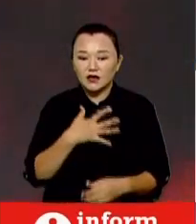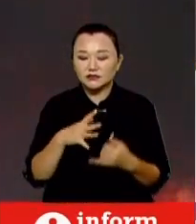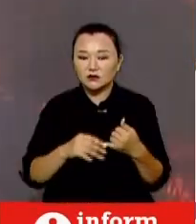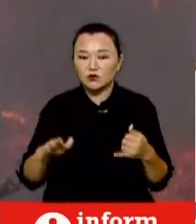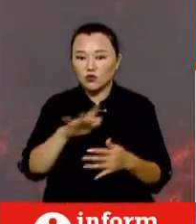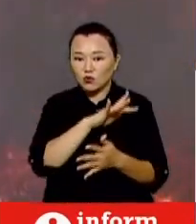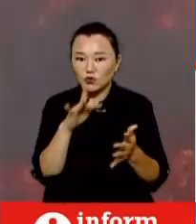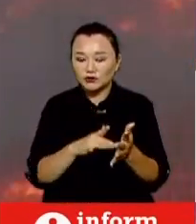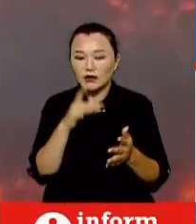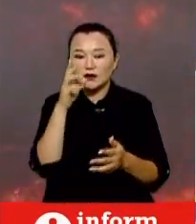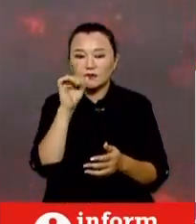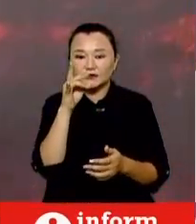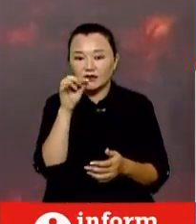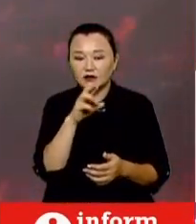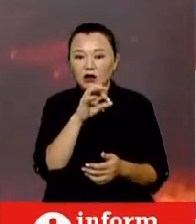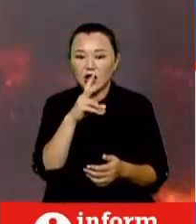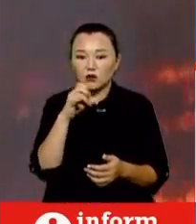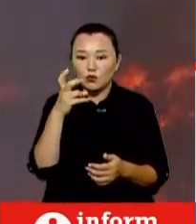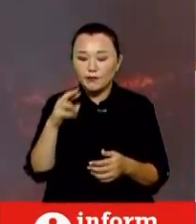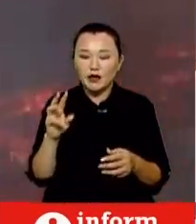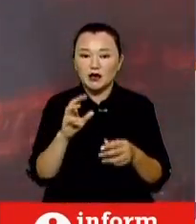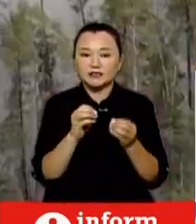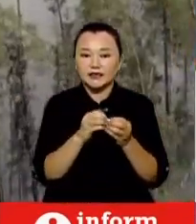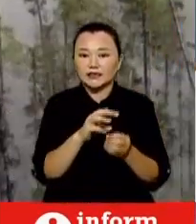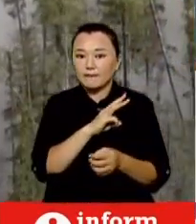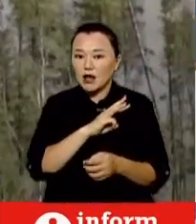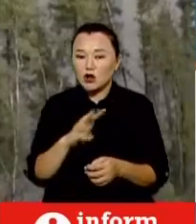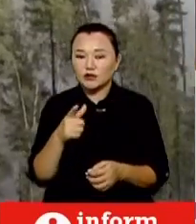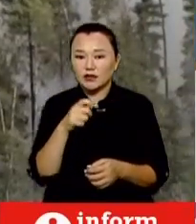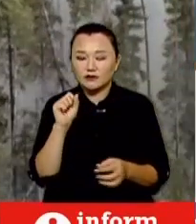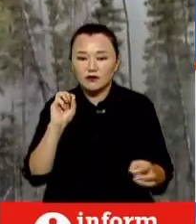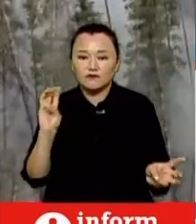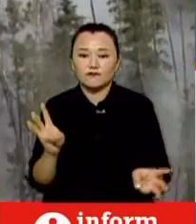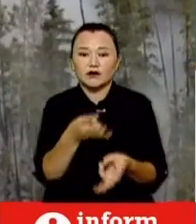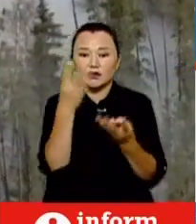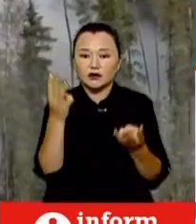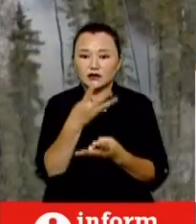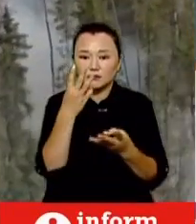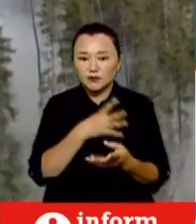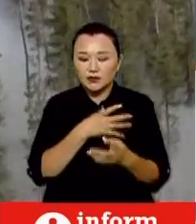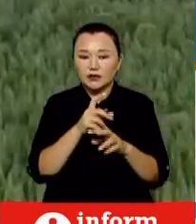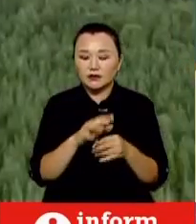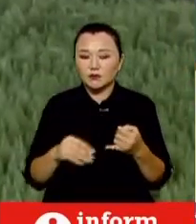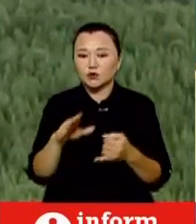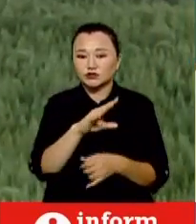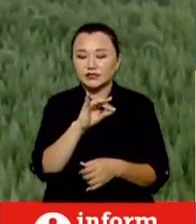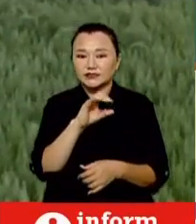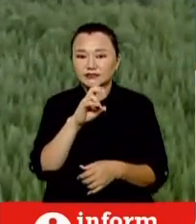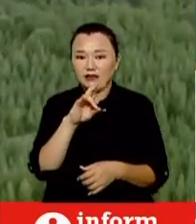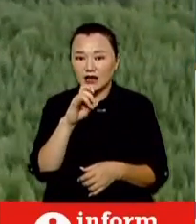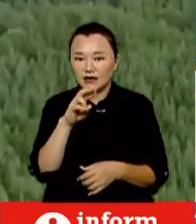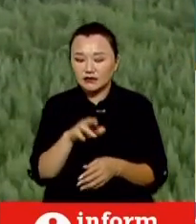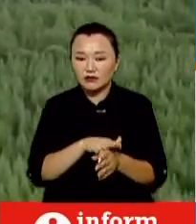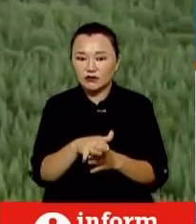провинции Британская Колумбия выгорело 10 миллионов гектаров леса. Это почти площадь Исландии.